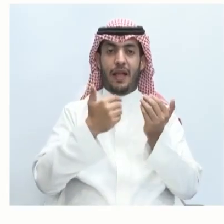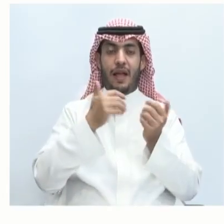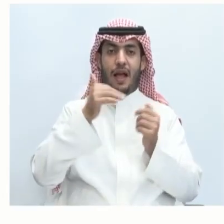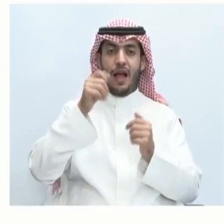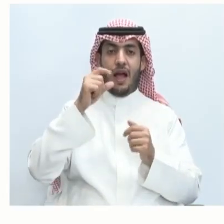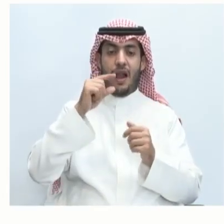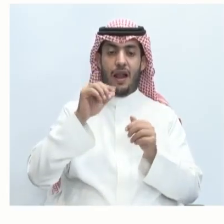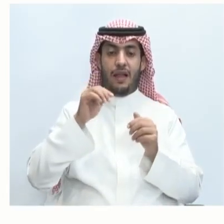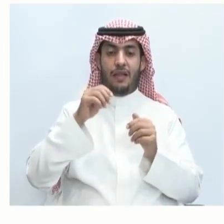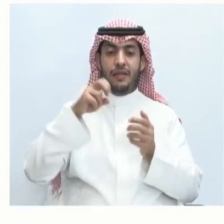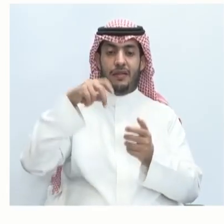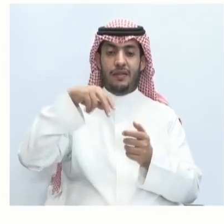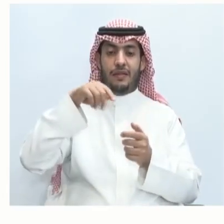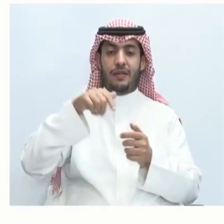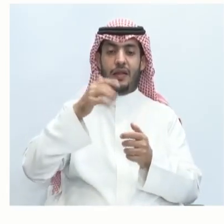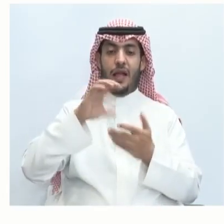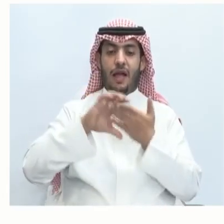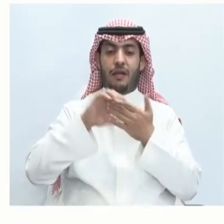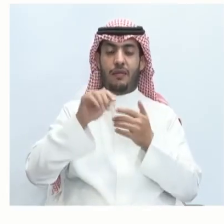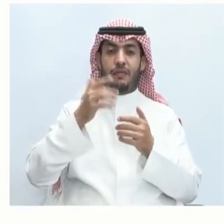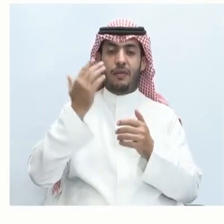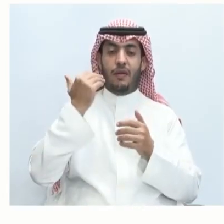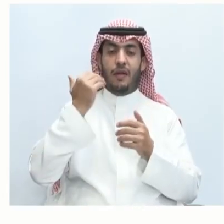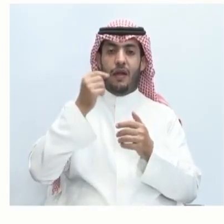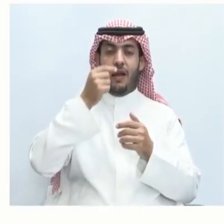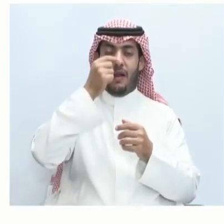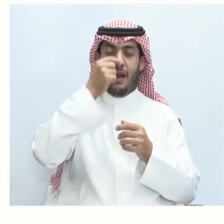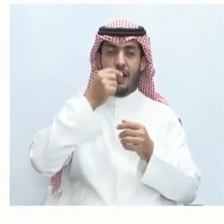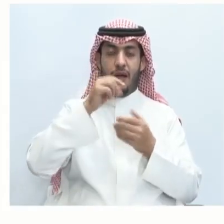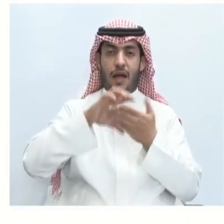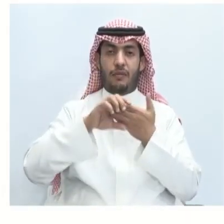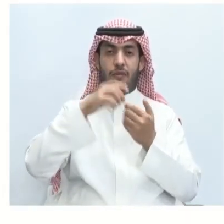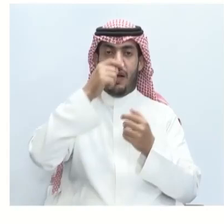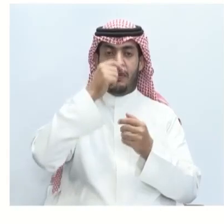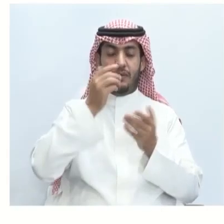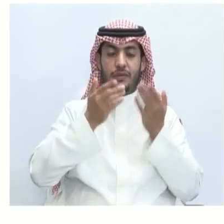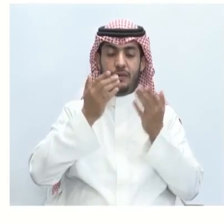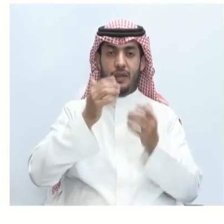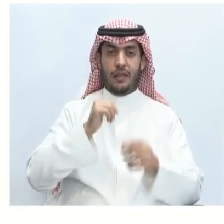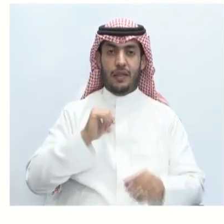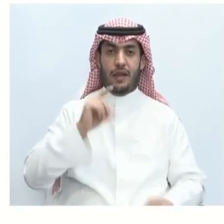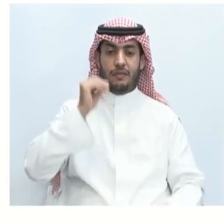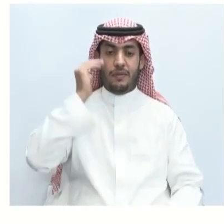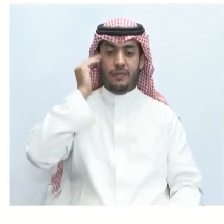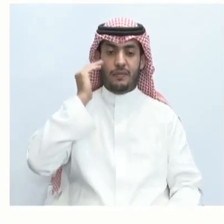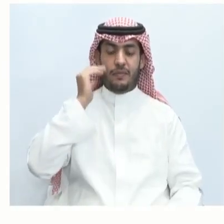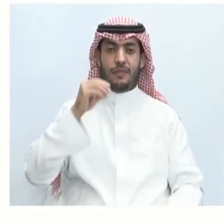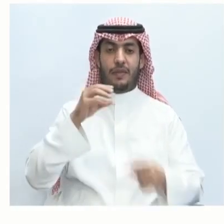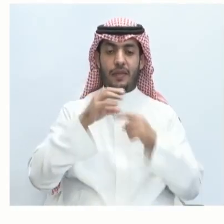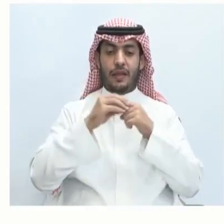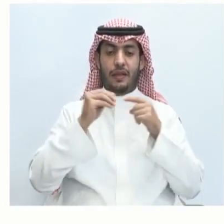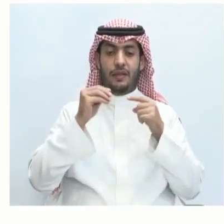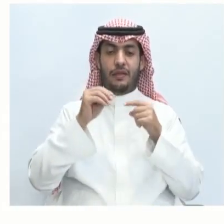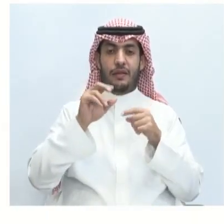خالد يوم الاربعاء عن المسافه التي ركضها يوم الخميس اذا ابنائي وبناتي نطرح